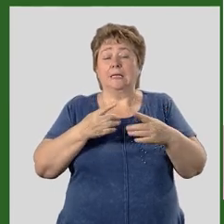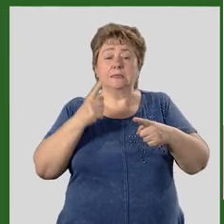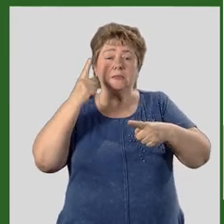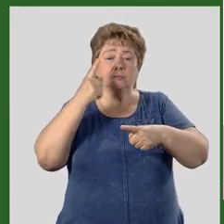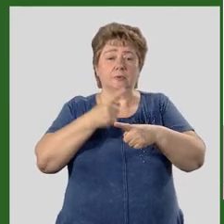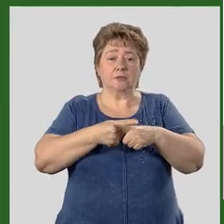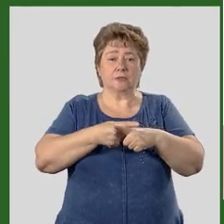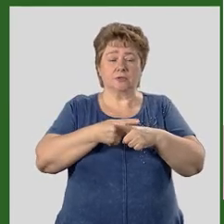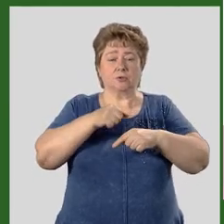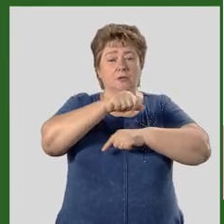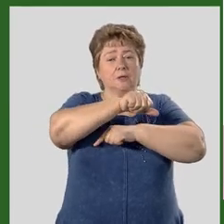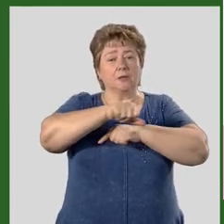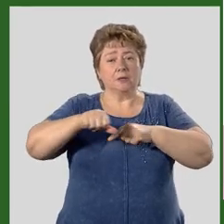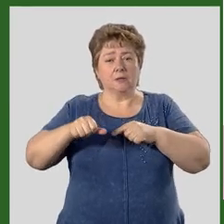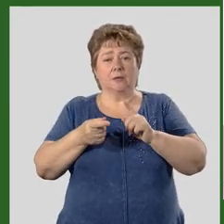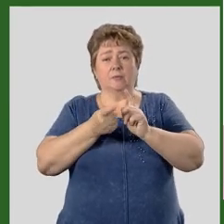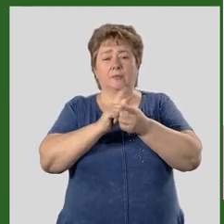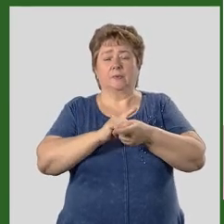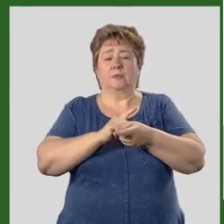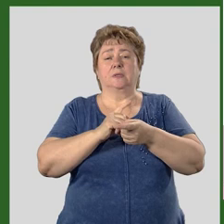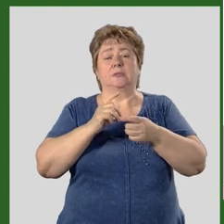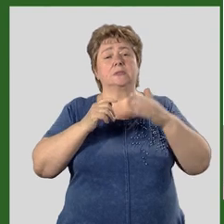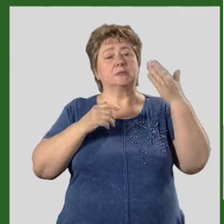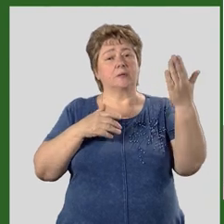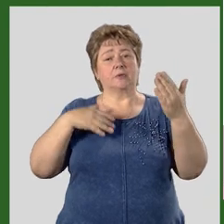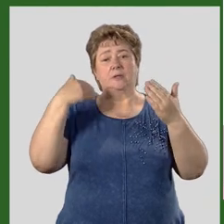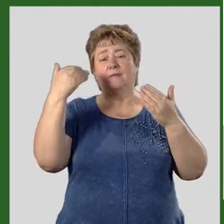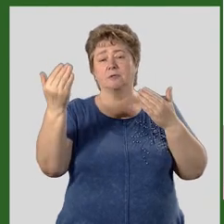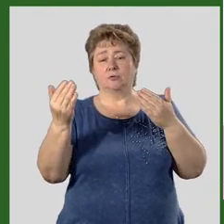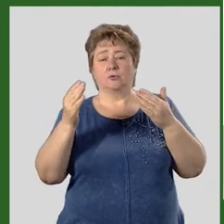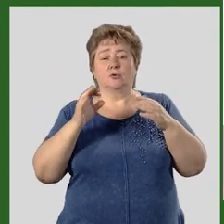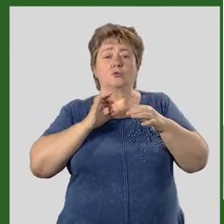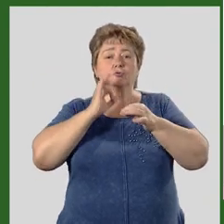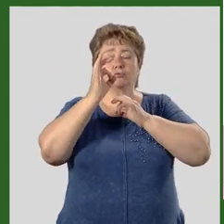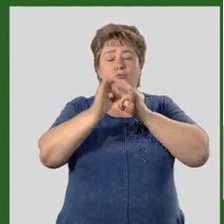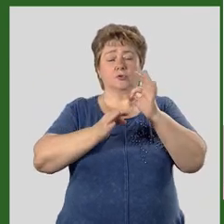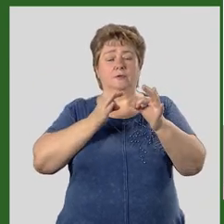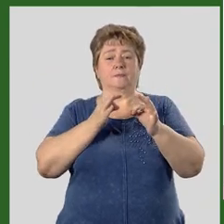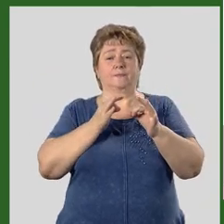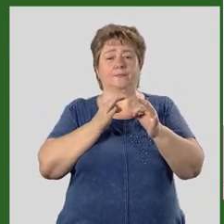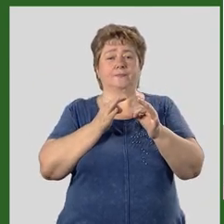Если пересечь линию перемены с запада на восток, то сутки